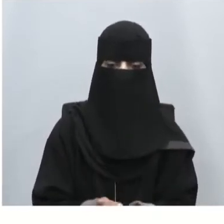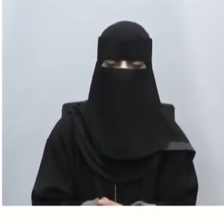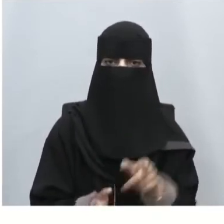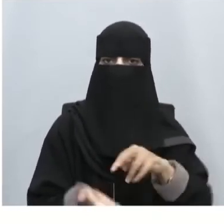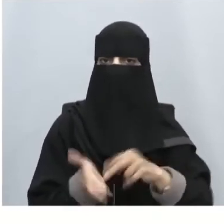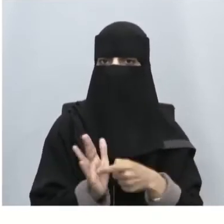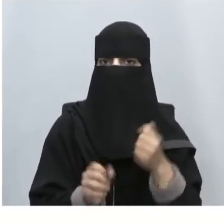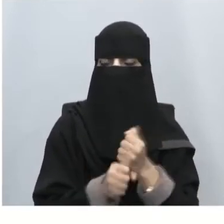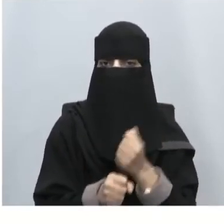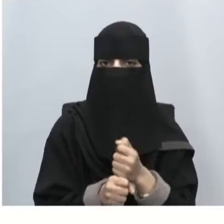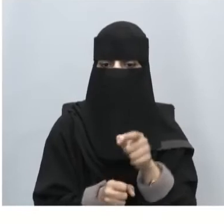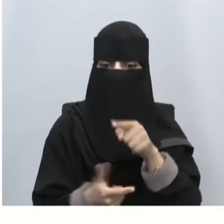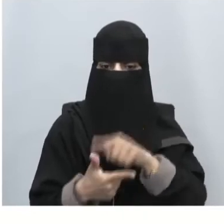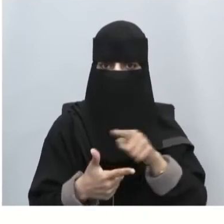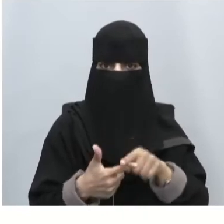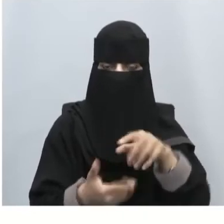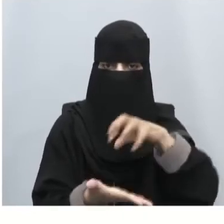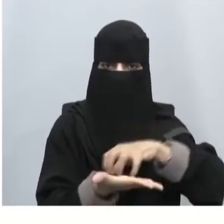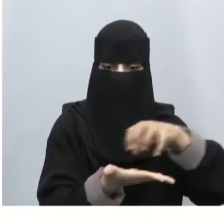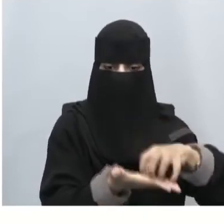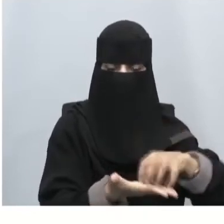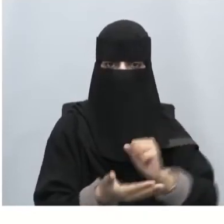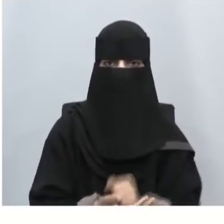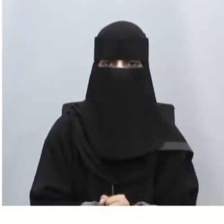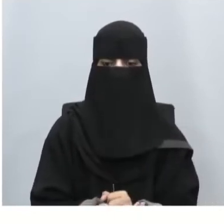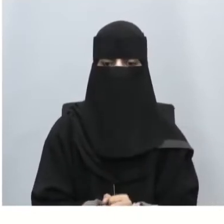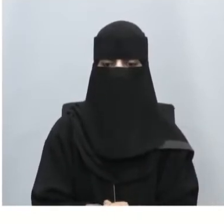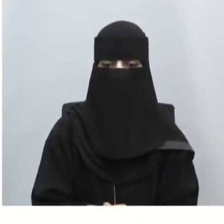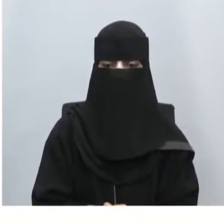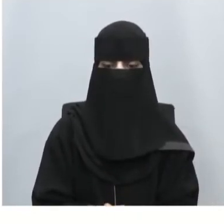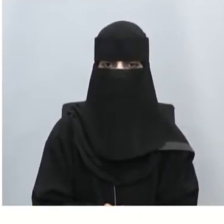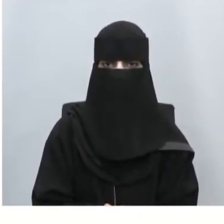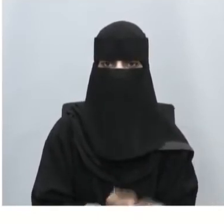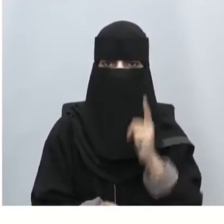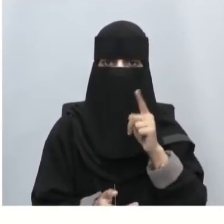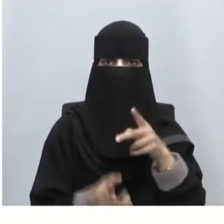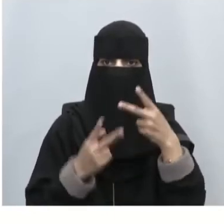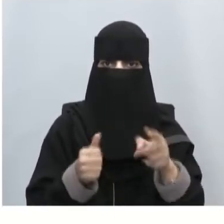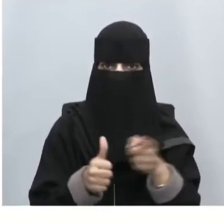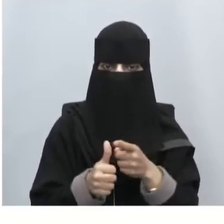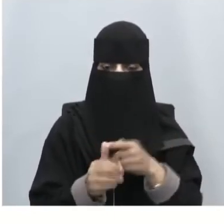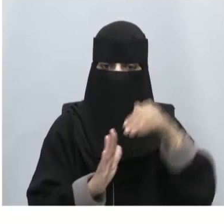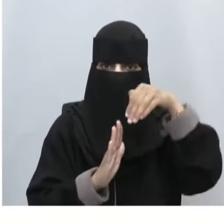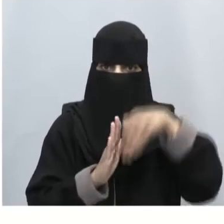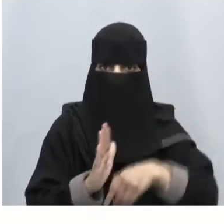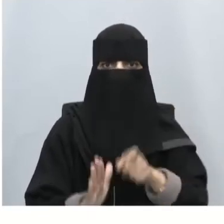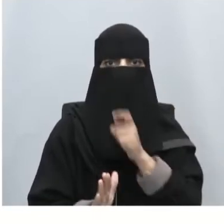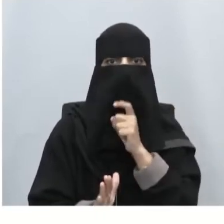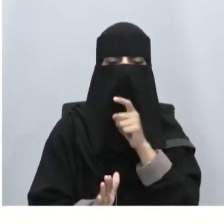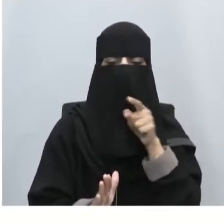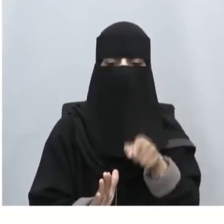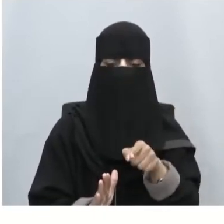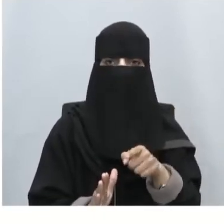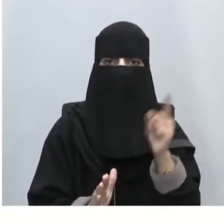اوضاع المسلمين في هذين الاقليمين في مصر وبلاد الشام طلابي وطالباتي اولا حل الضعف بالدوله